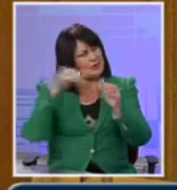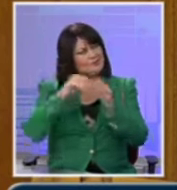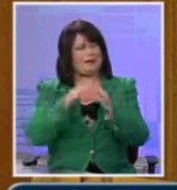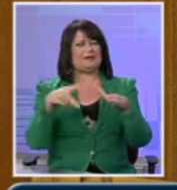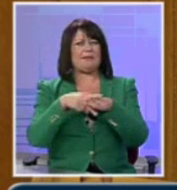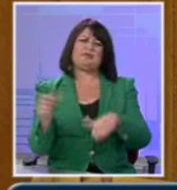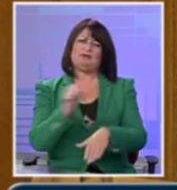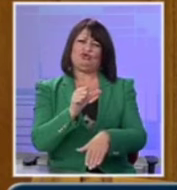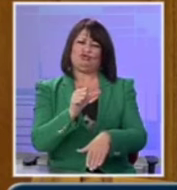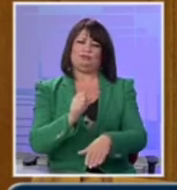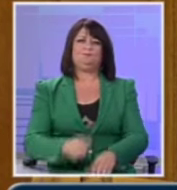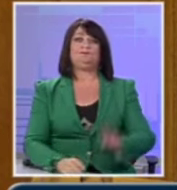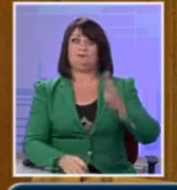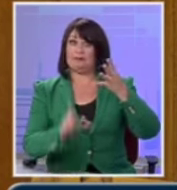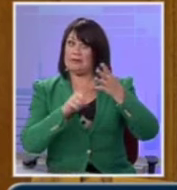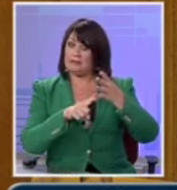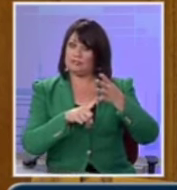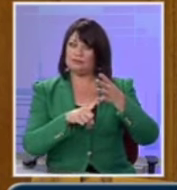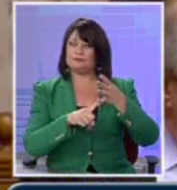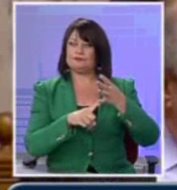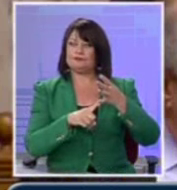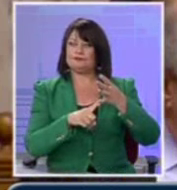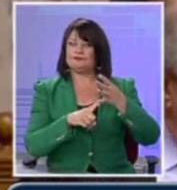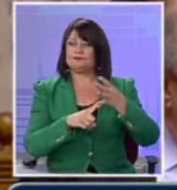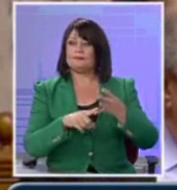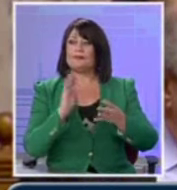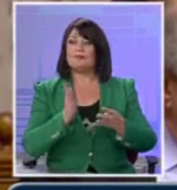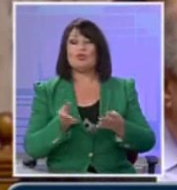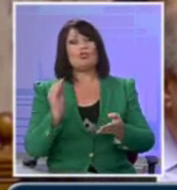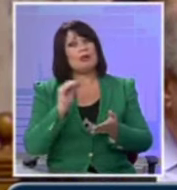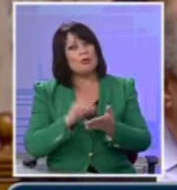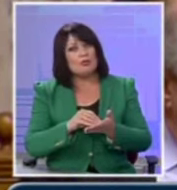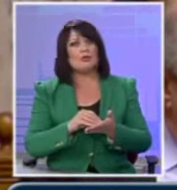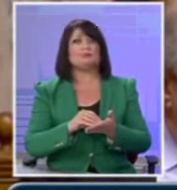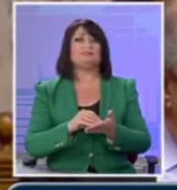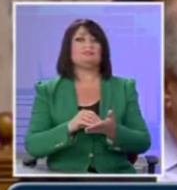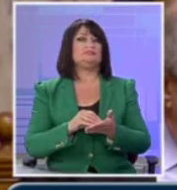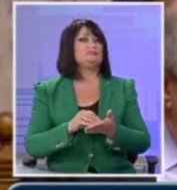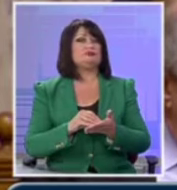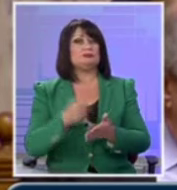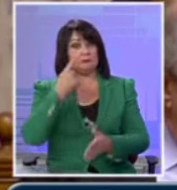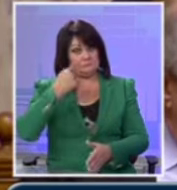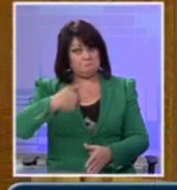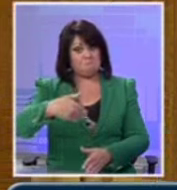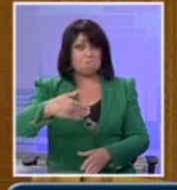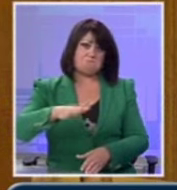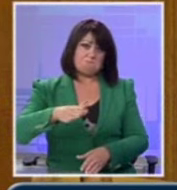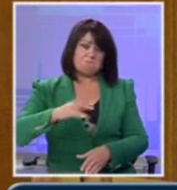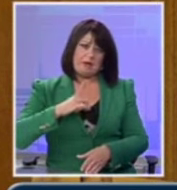τράπεζες. Τέταρτον, μπορούμε επίσης εδώ να διαβλέψουμε